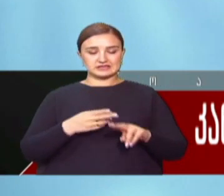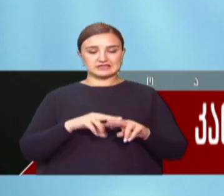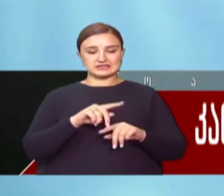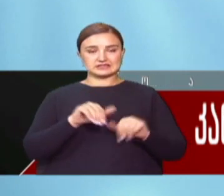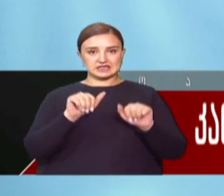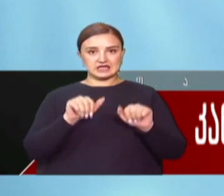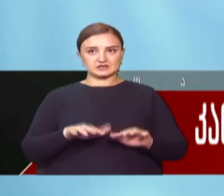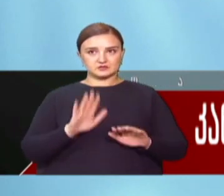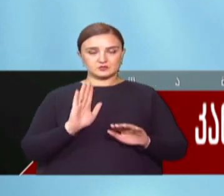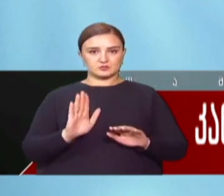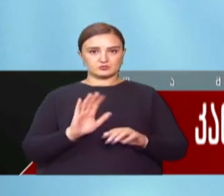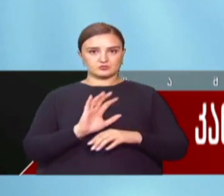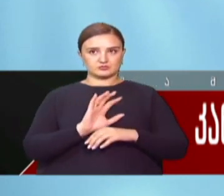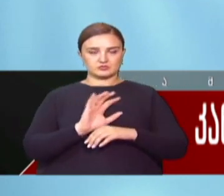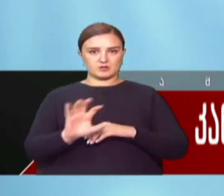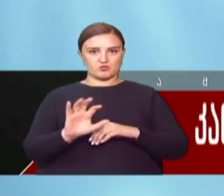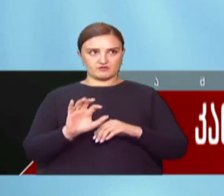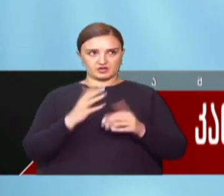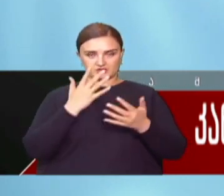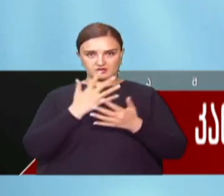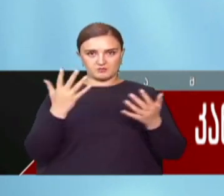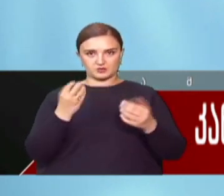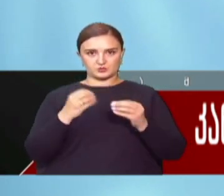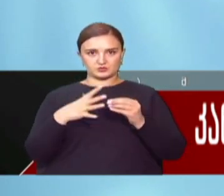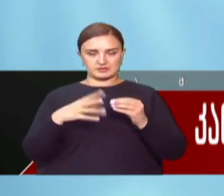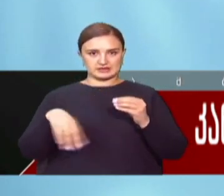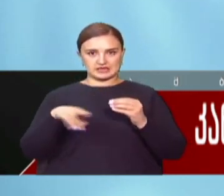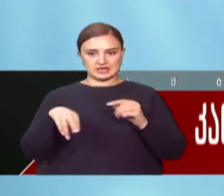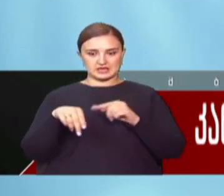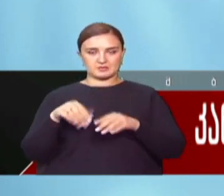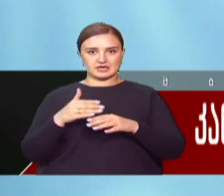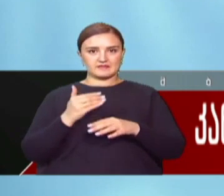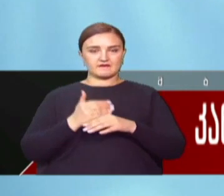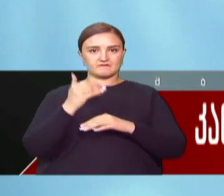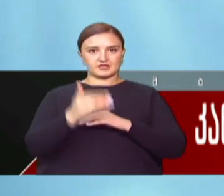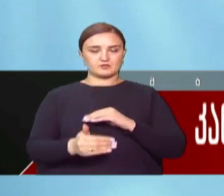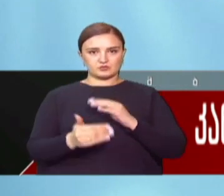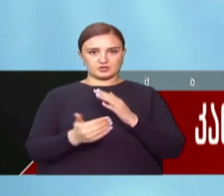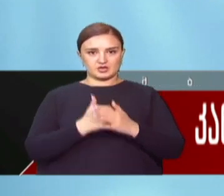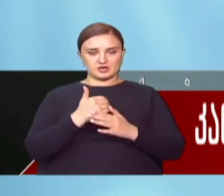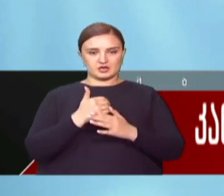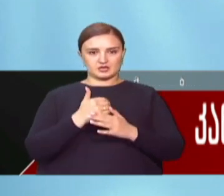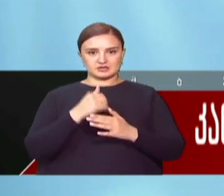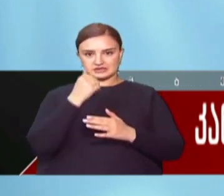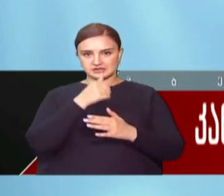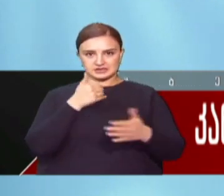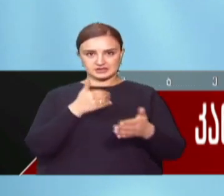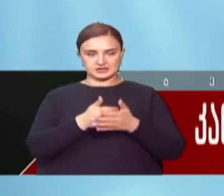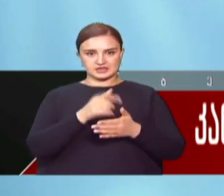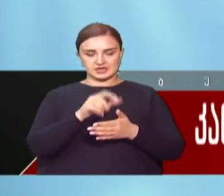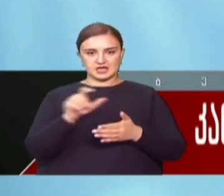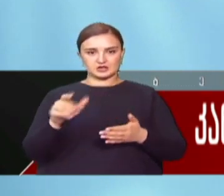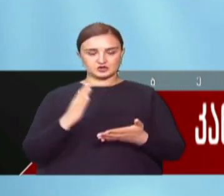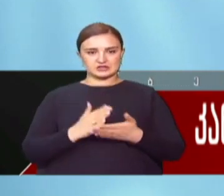ba gama cuacte ba tchut med decembers, ta tchut med decembri are staguiane boli, axali celi, axlo de ba axshi, nacleba